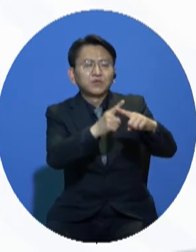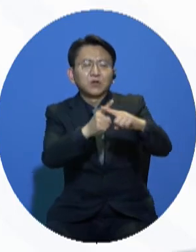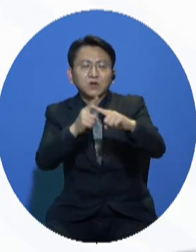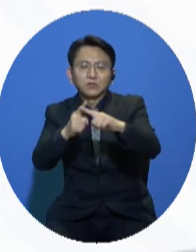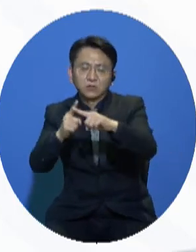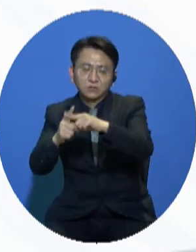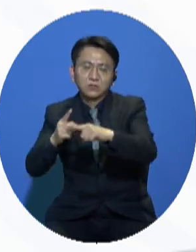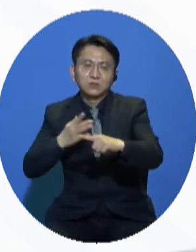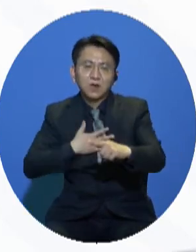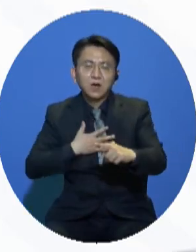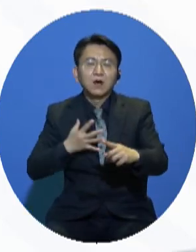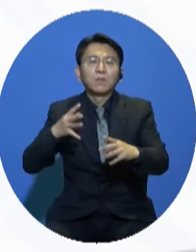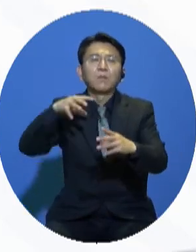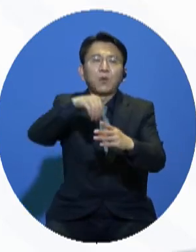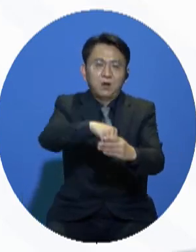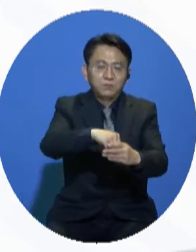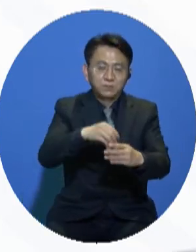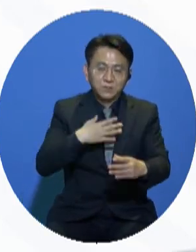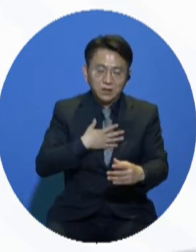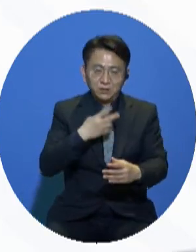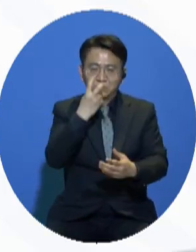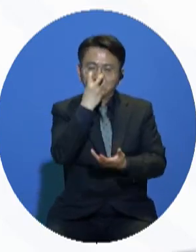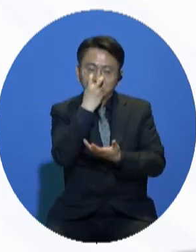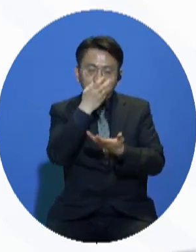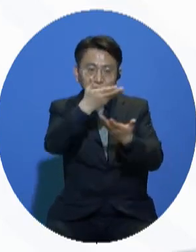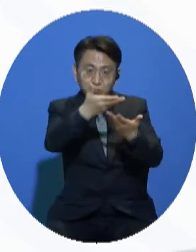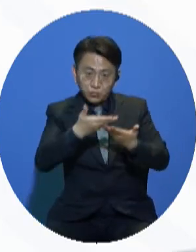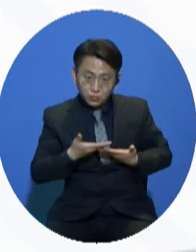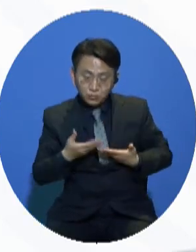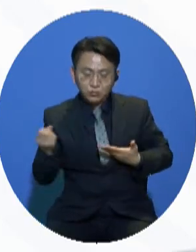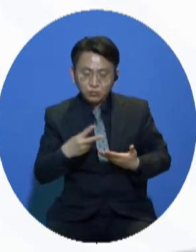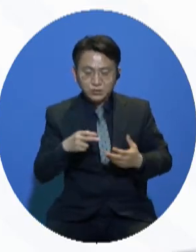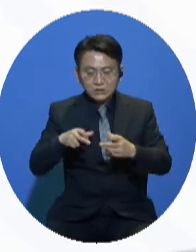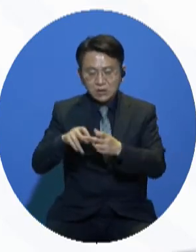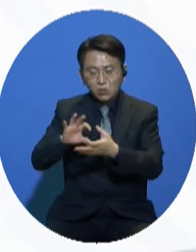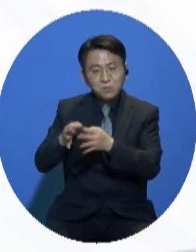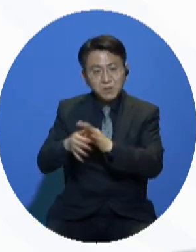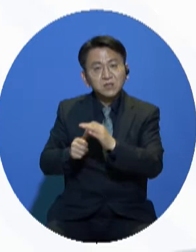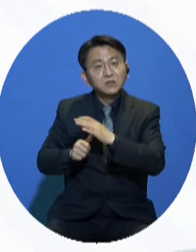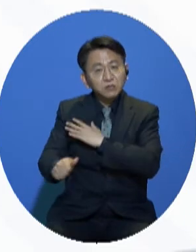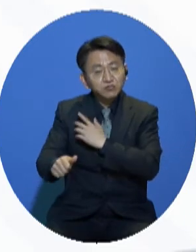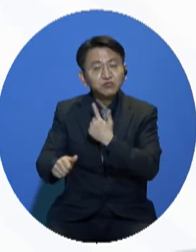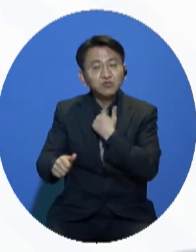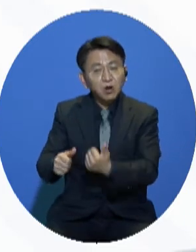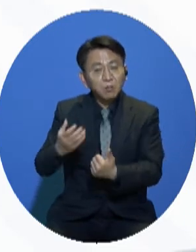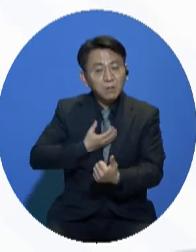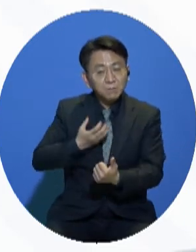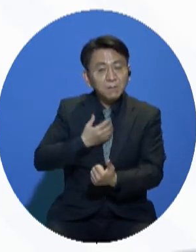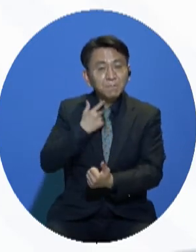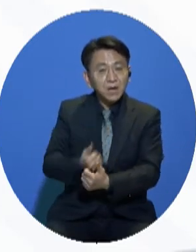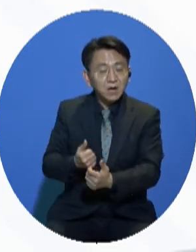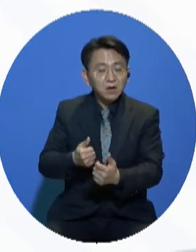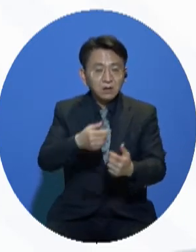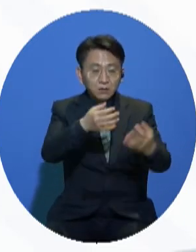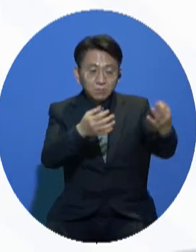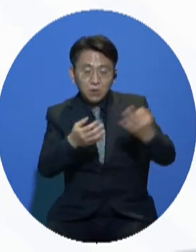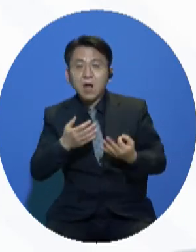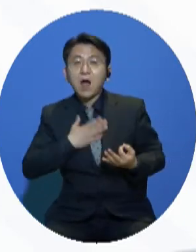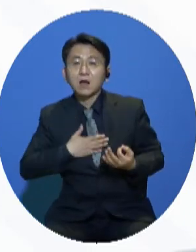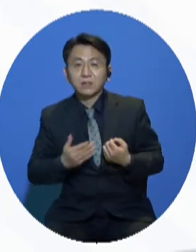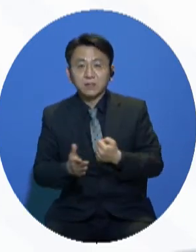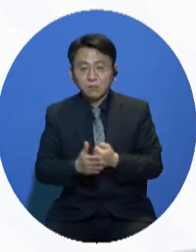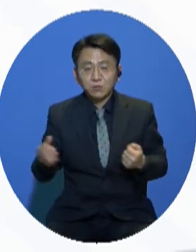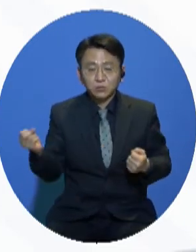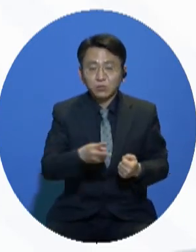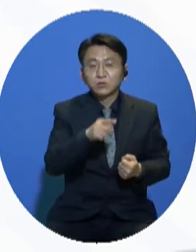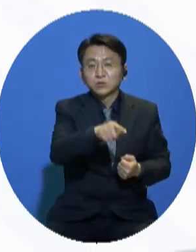있었기 because they'd seen me 때문입니다. on TV. 저를 They knew 직접 my 지켜봤기 results. 때문에 또 제가 But also their 패럴림픽 attitude 선수로서 towards 어떤 성과가 disabled 있었는지 people 잘 알기 was one 때문에 of 또